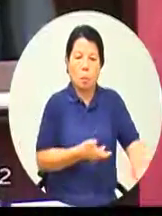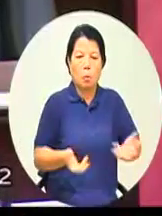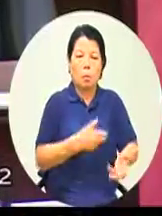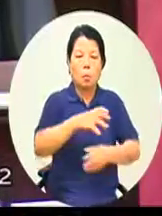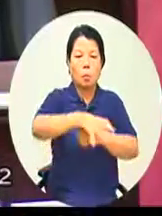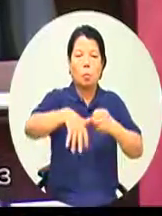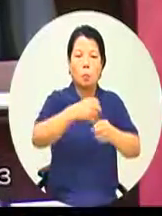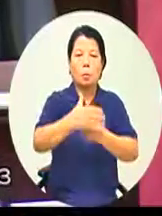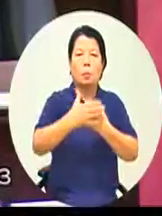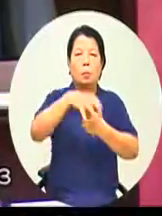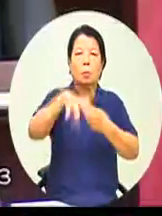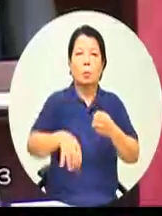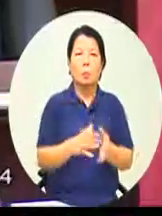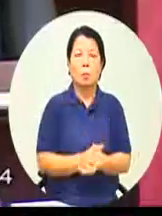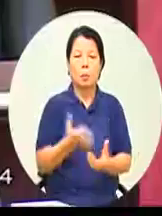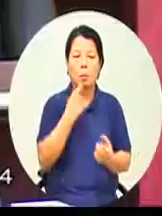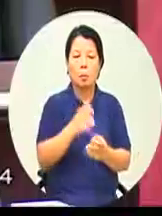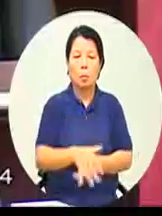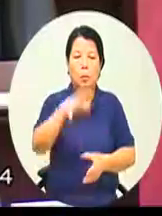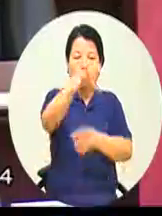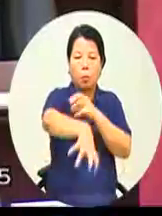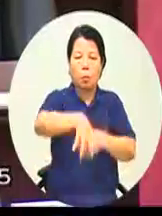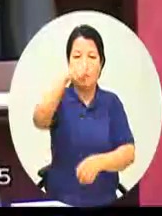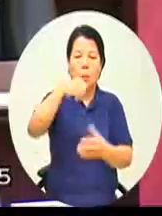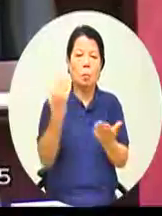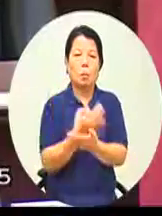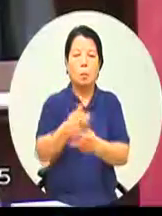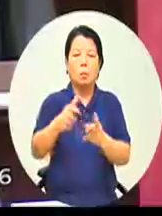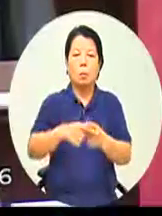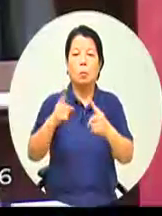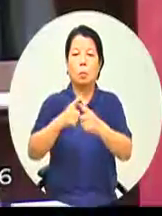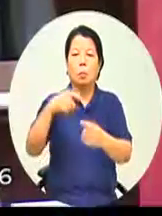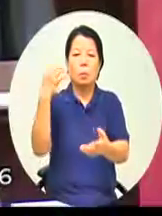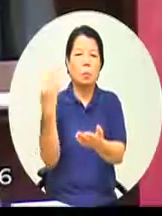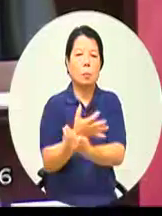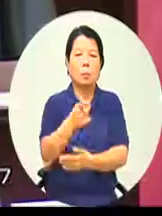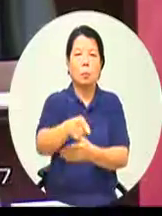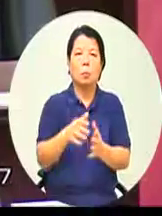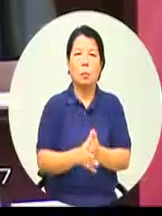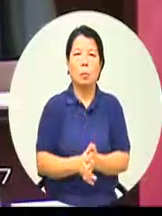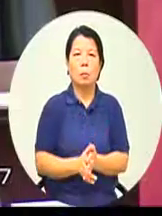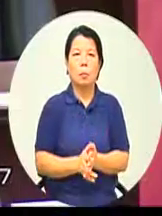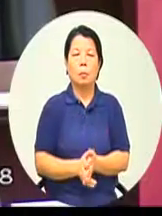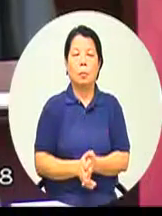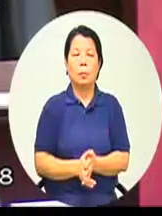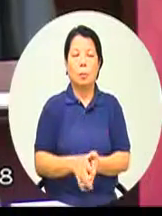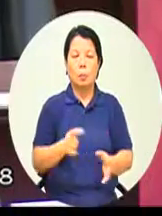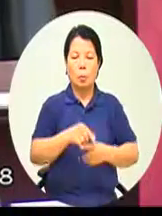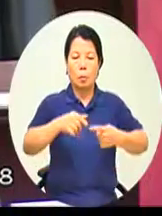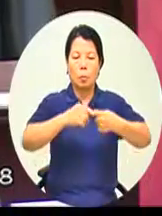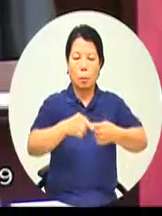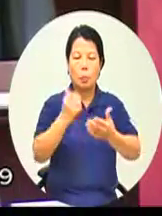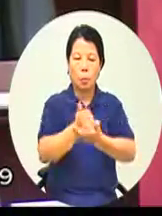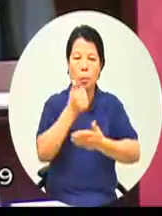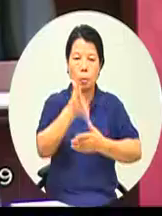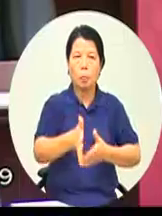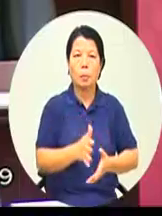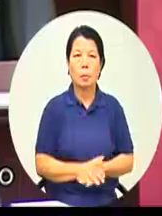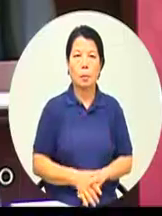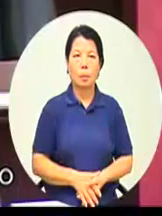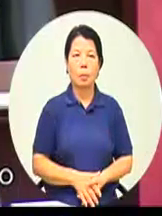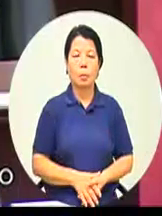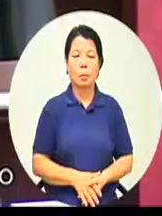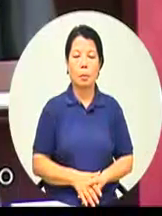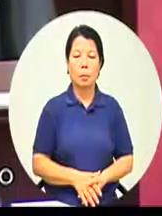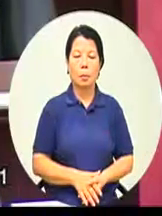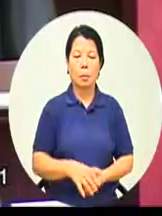上，可能比如说抓斗车不足啦，人力不足的情形。所以我想，第一点我想要请教我们